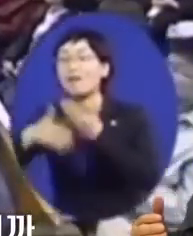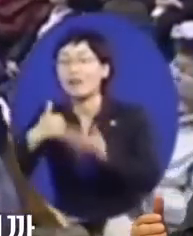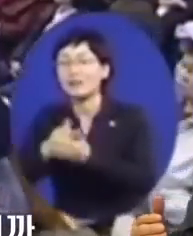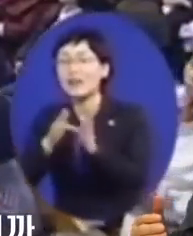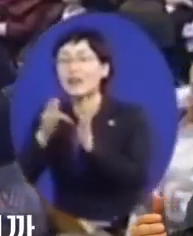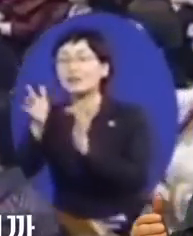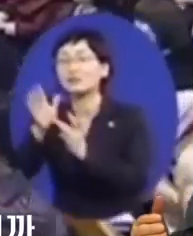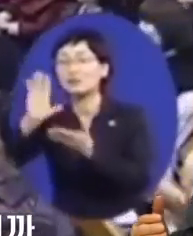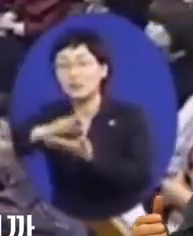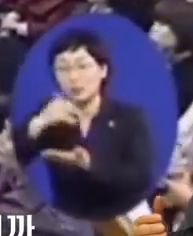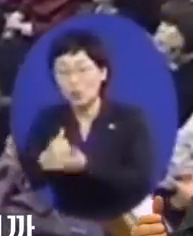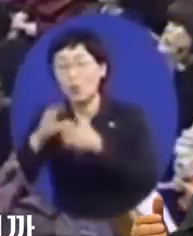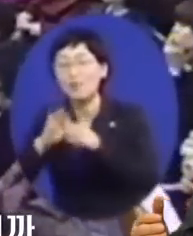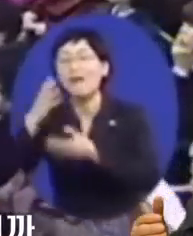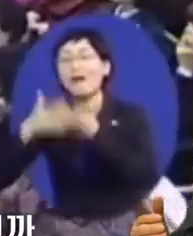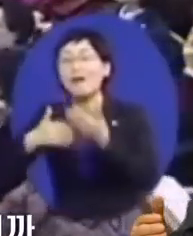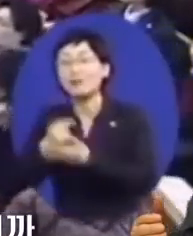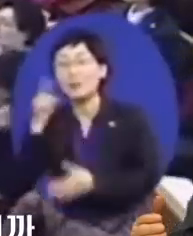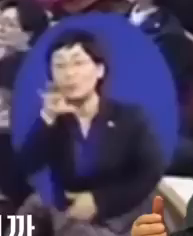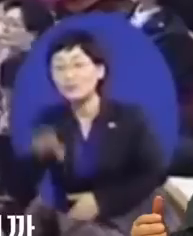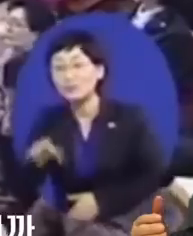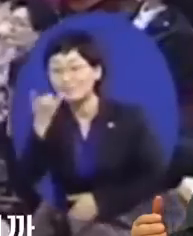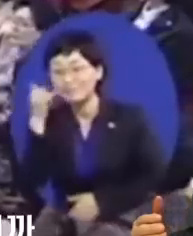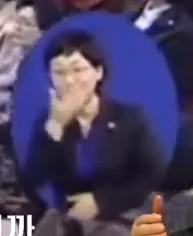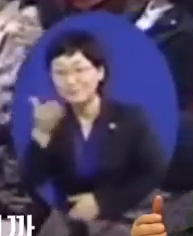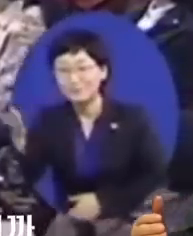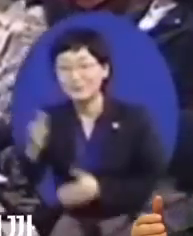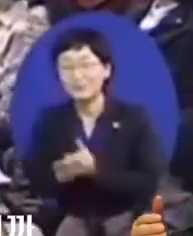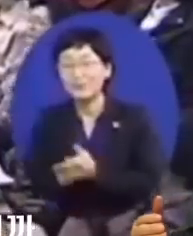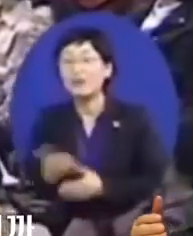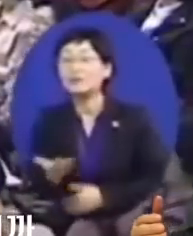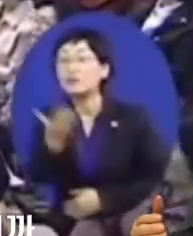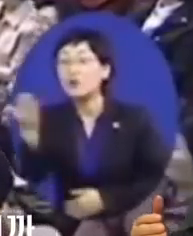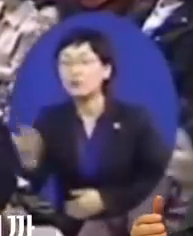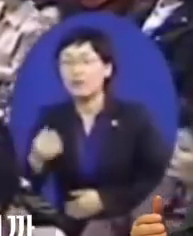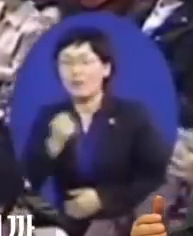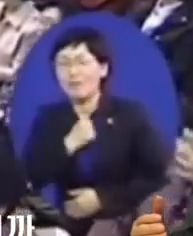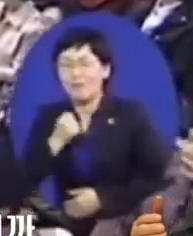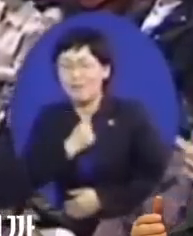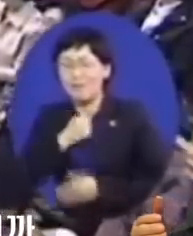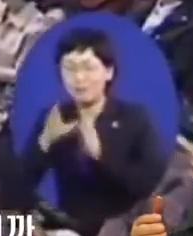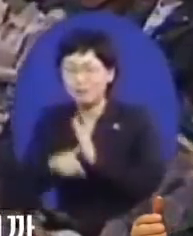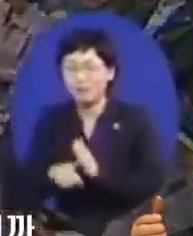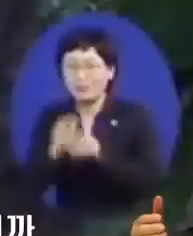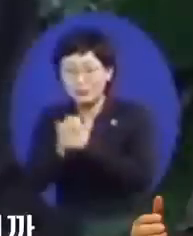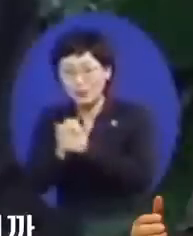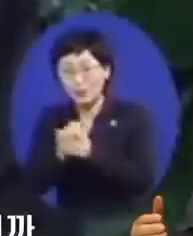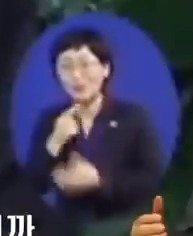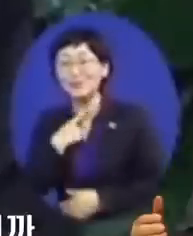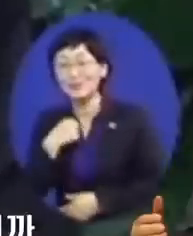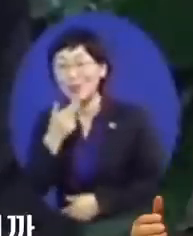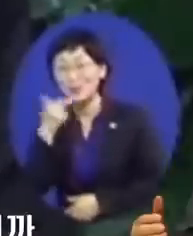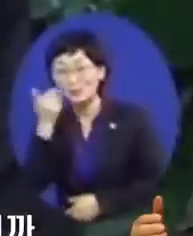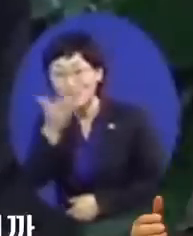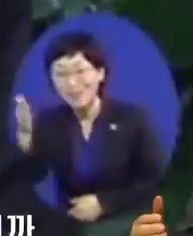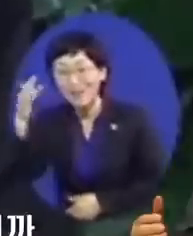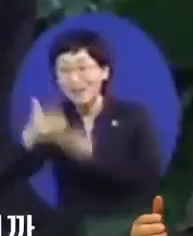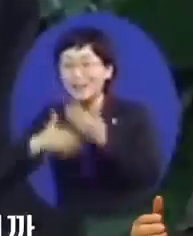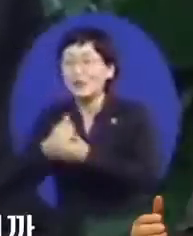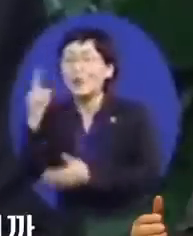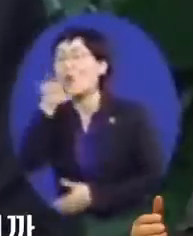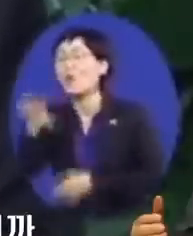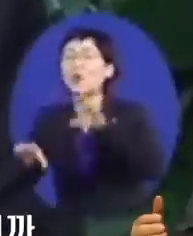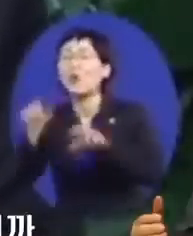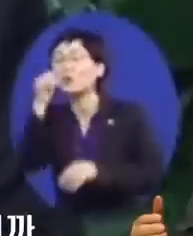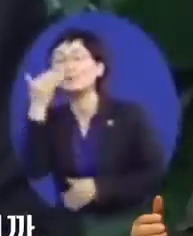하나님은 어디에 계십니까? 여러분 답답할 때 그렇게 기도 안 해봤어요? 하나님 어디 계세요?